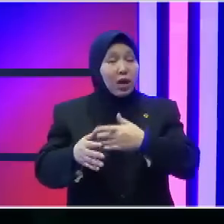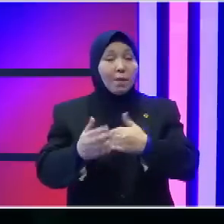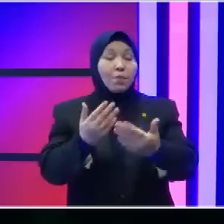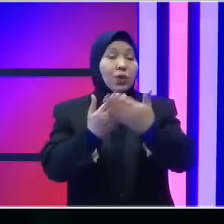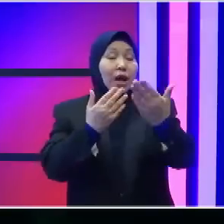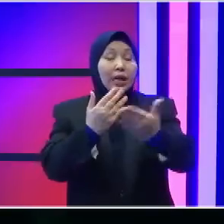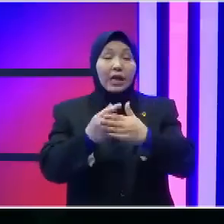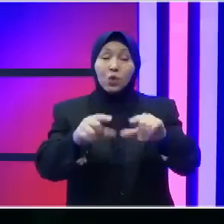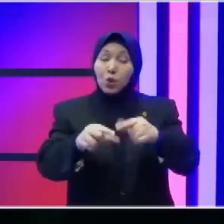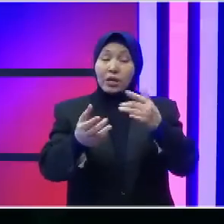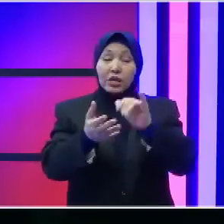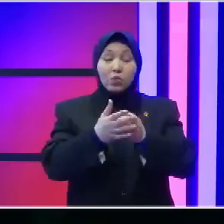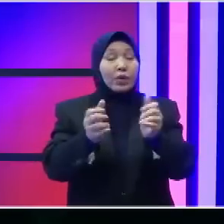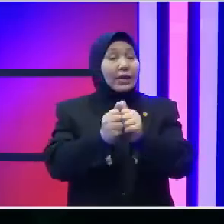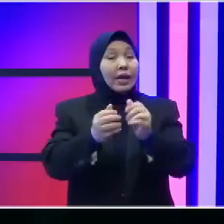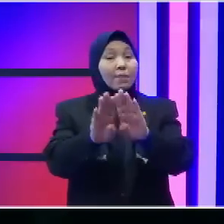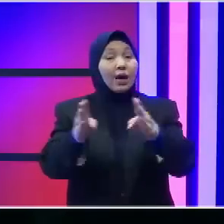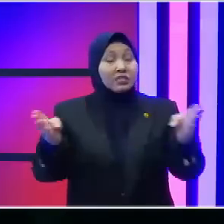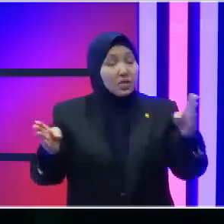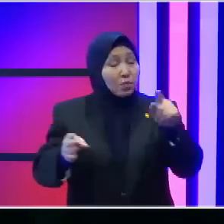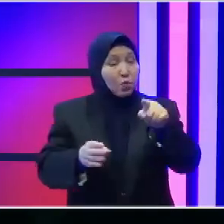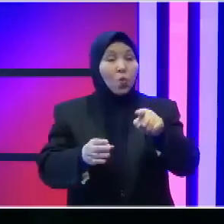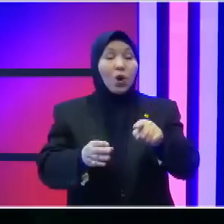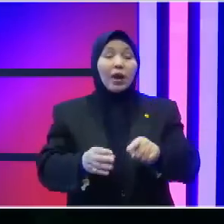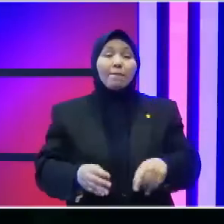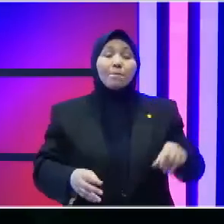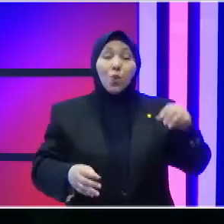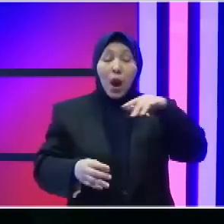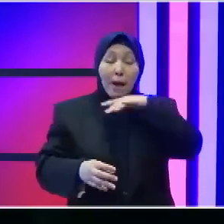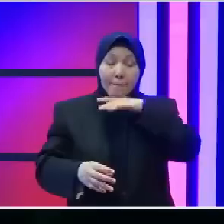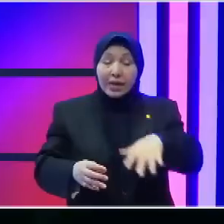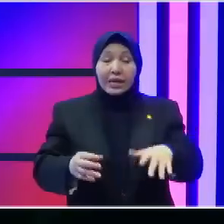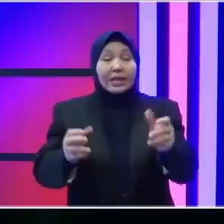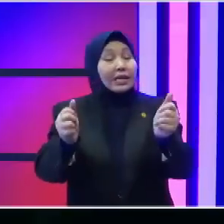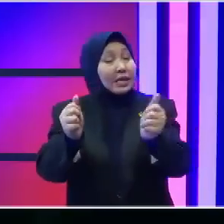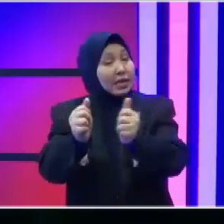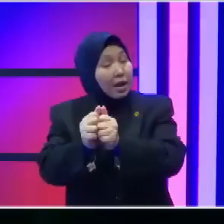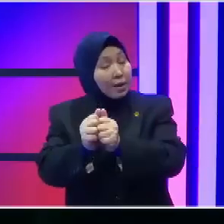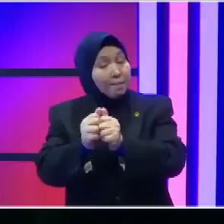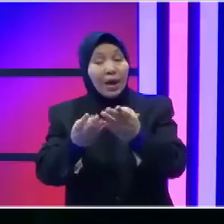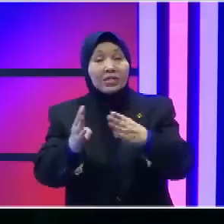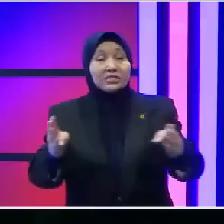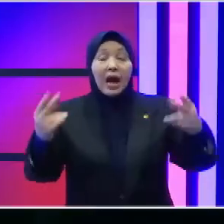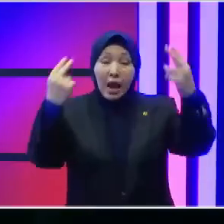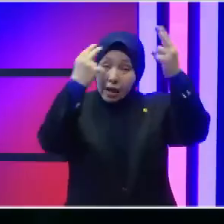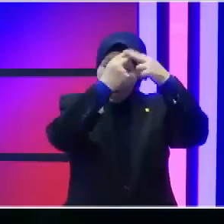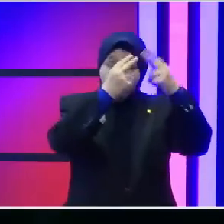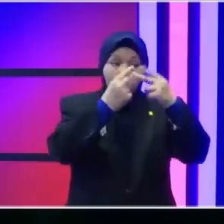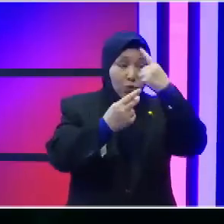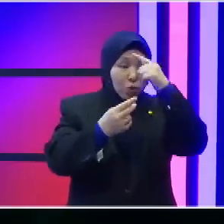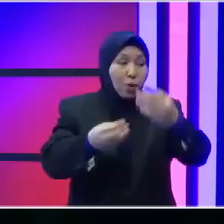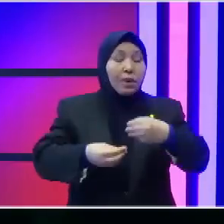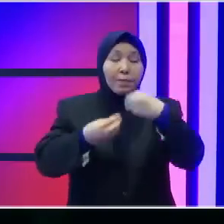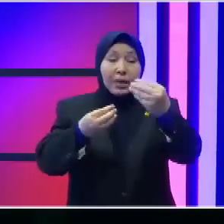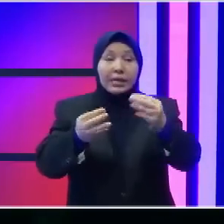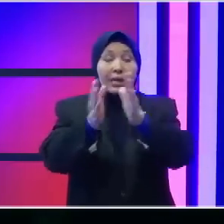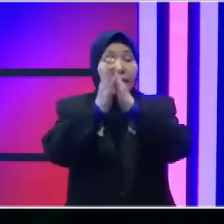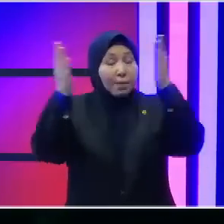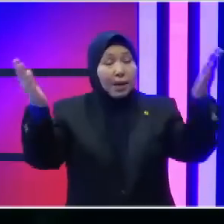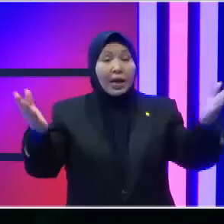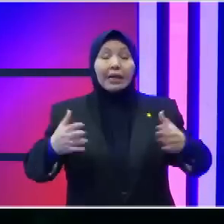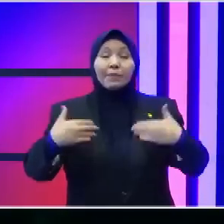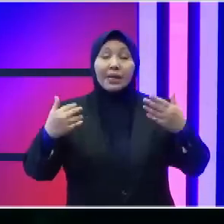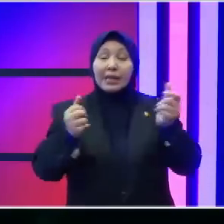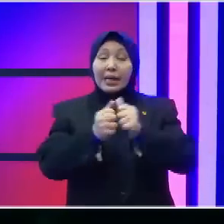itu dengan bahasamu wahai Muhammad, iaitu bahasa Arab. Allah telah mudahkan untuk memberi khabar gembira